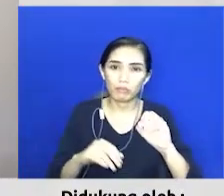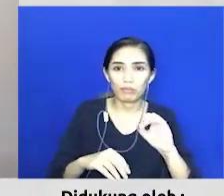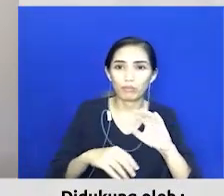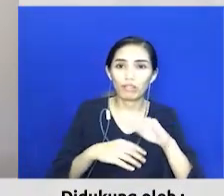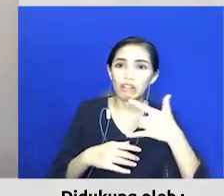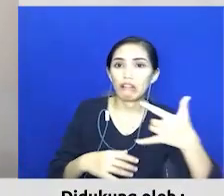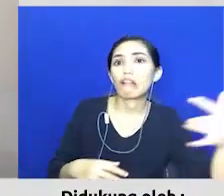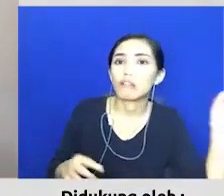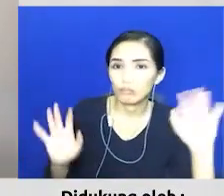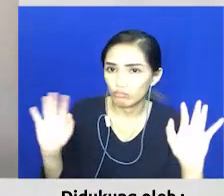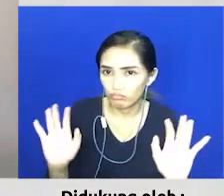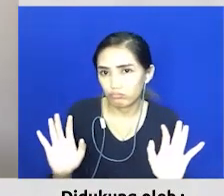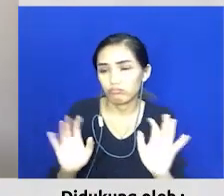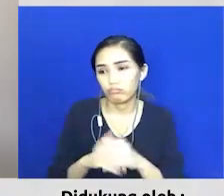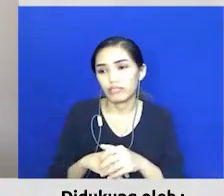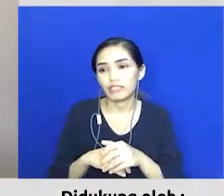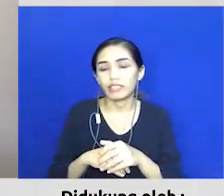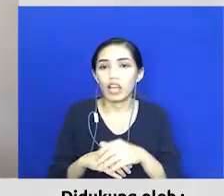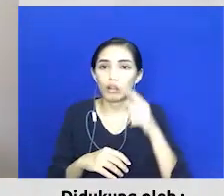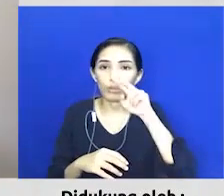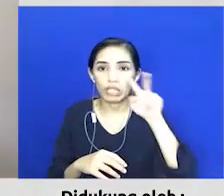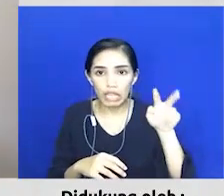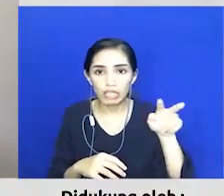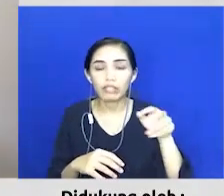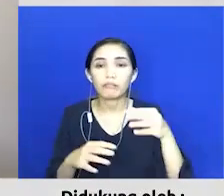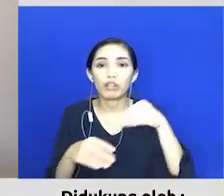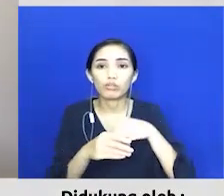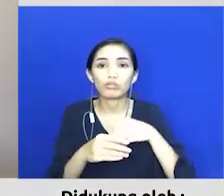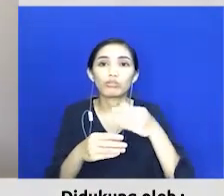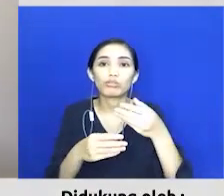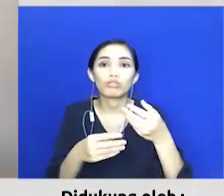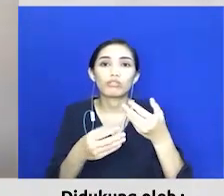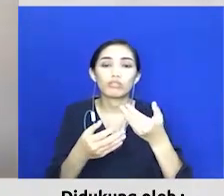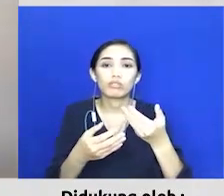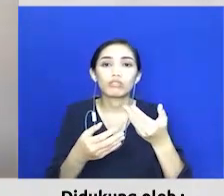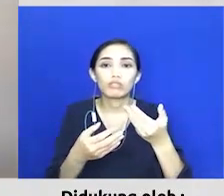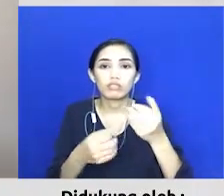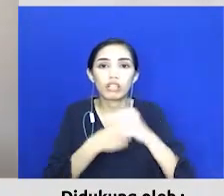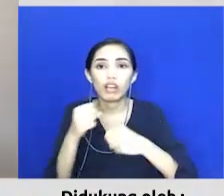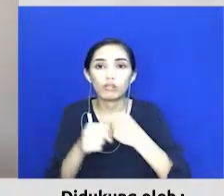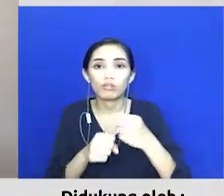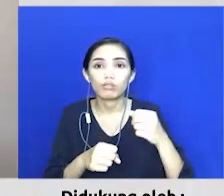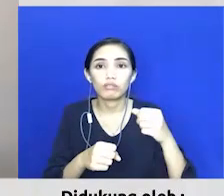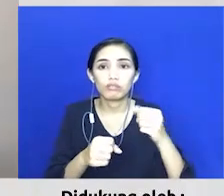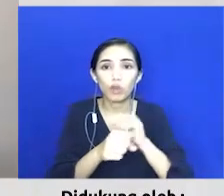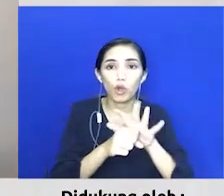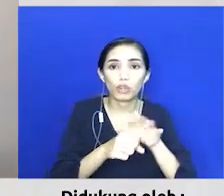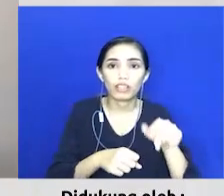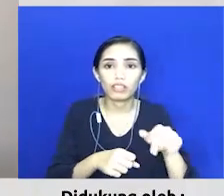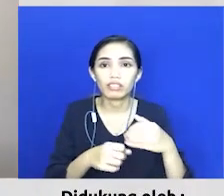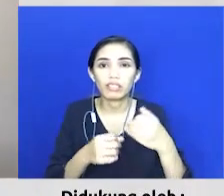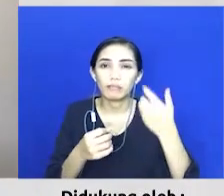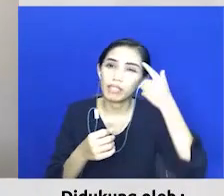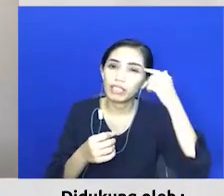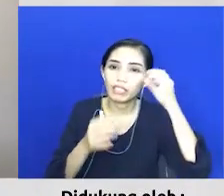justru melihat di tahun masuk tahun pandemi ini gitu agak sedikit lebih jernih daripada waktu di awal ya. Tahun lalu